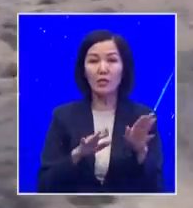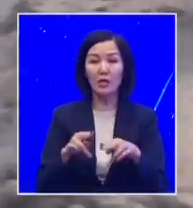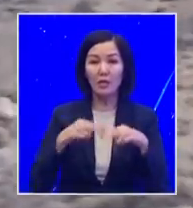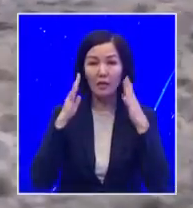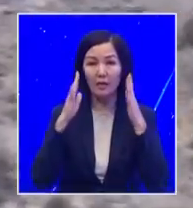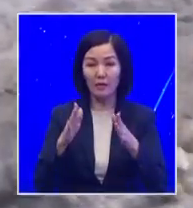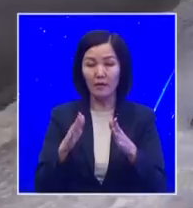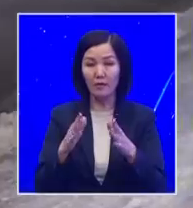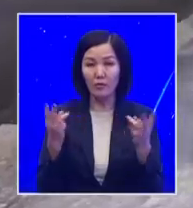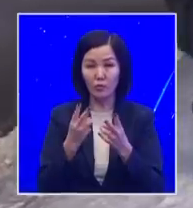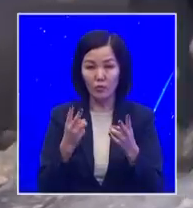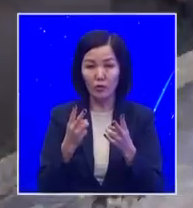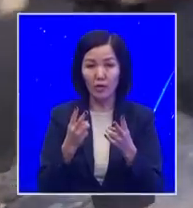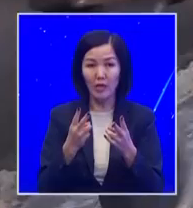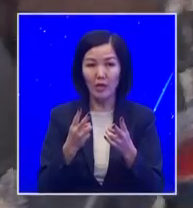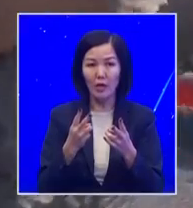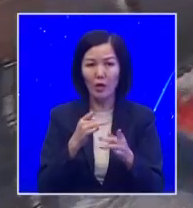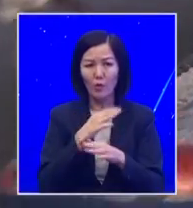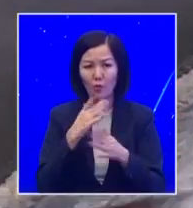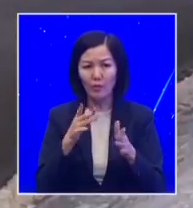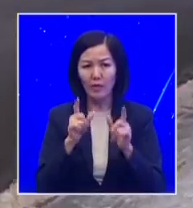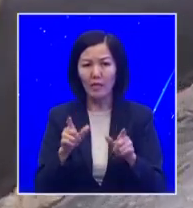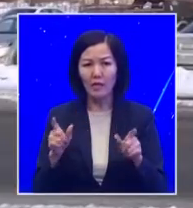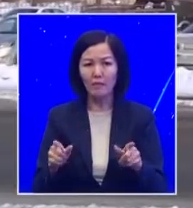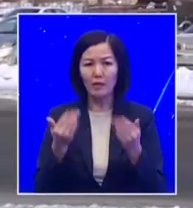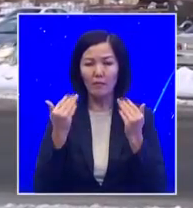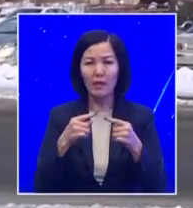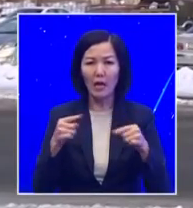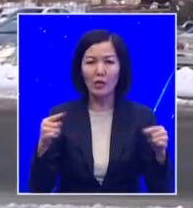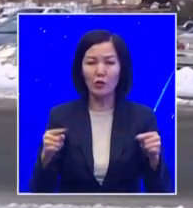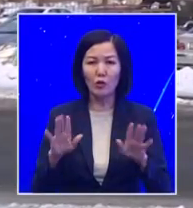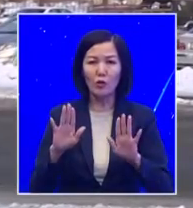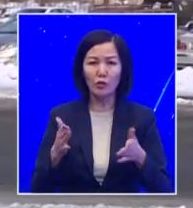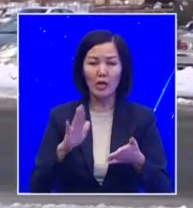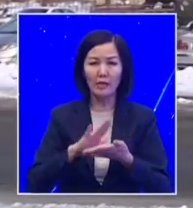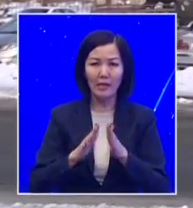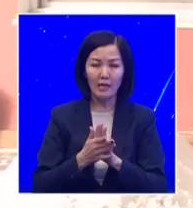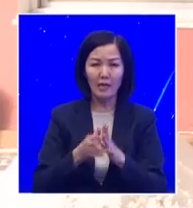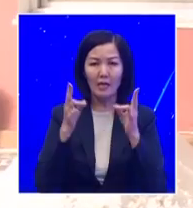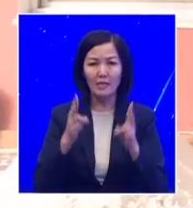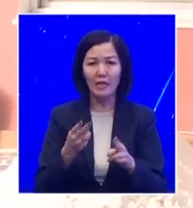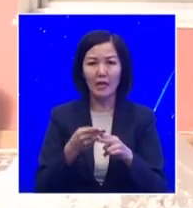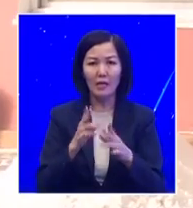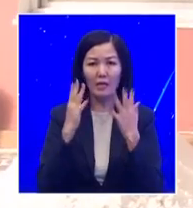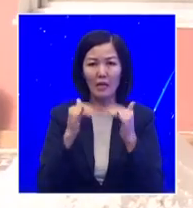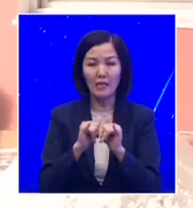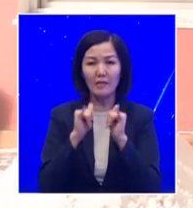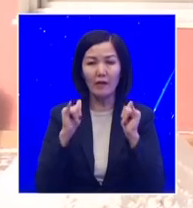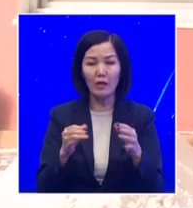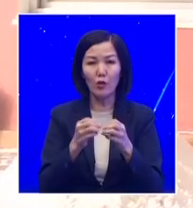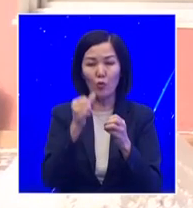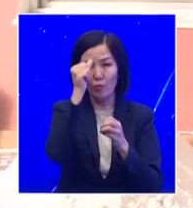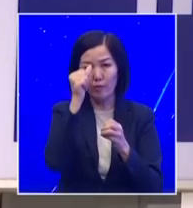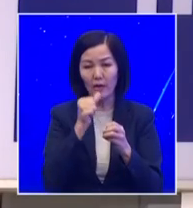сақталған деуге келмейді. Сан соғып жатқандар бар. Жалпы биыл түрлі жағдайда жарақаттанып жатқандар саны артқан. Соңғы 11